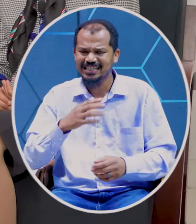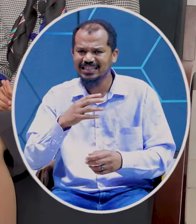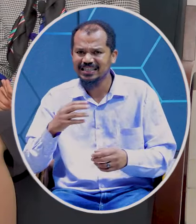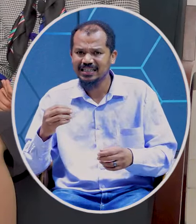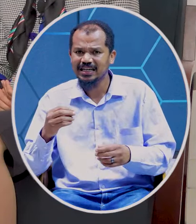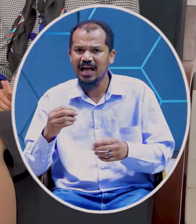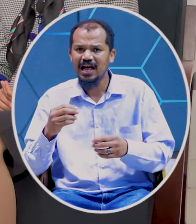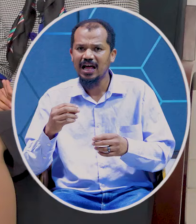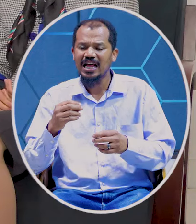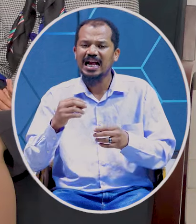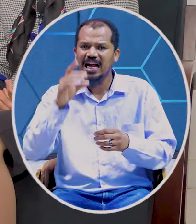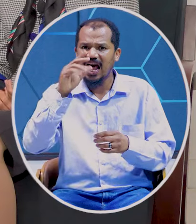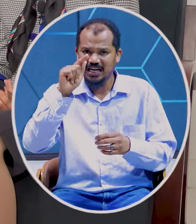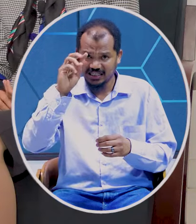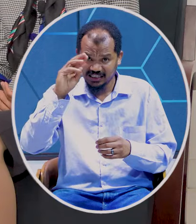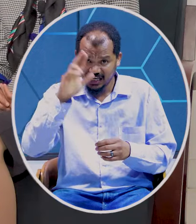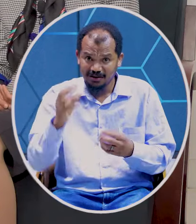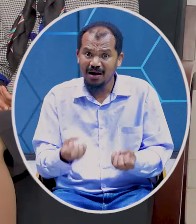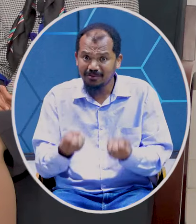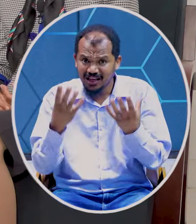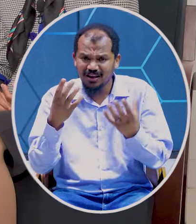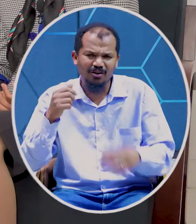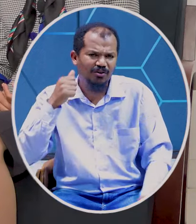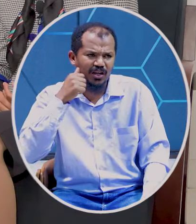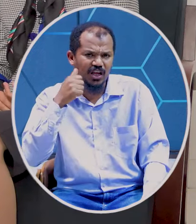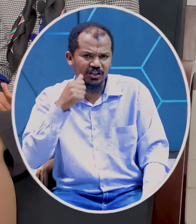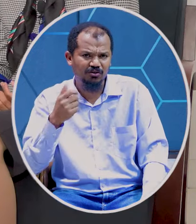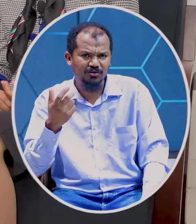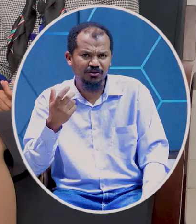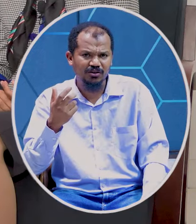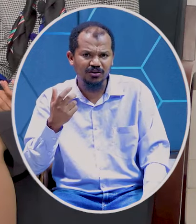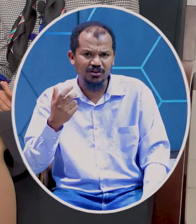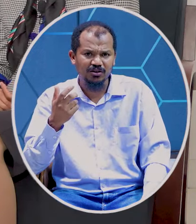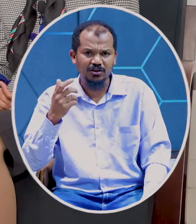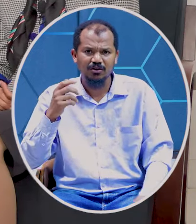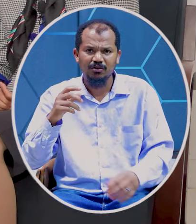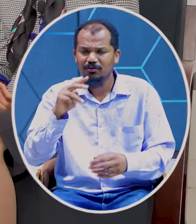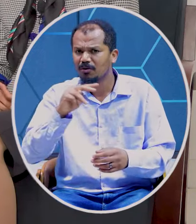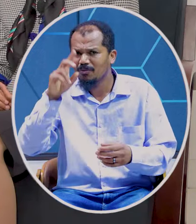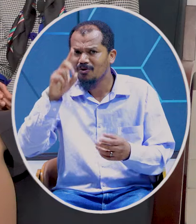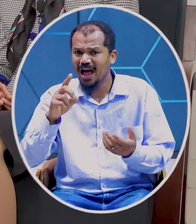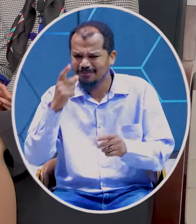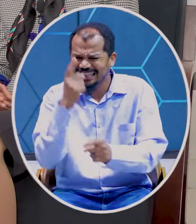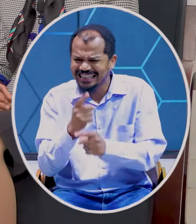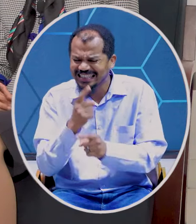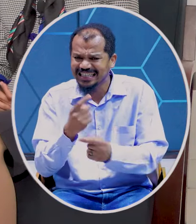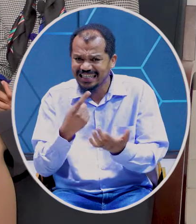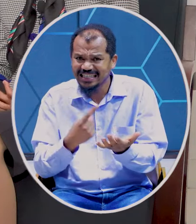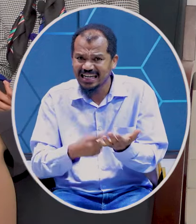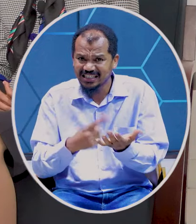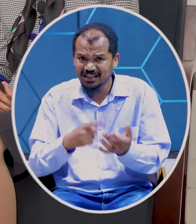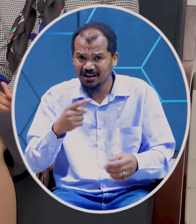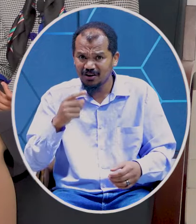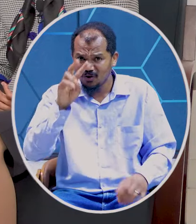የጡት ካንሰርን በተመለከተ በአብዛኛው የምንረዳው የሴቶች ህመም እንደሆነ ነው። በትክክል